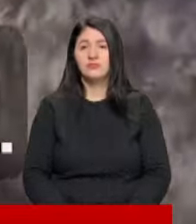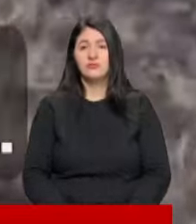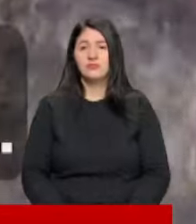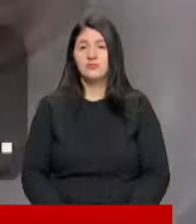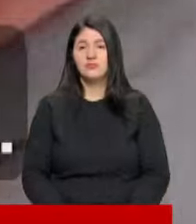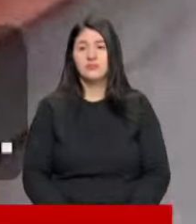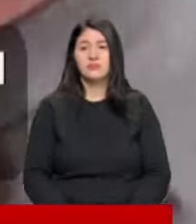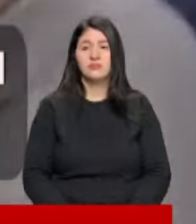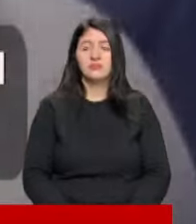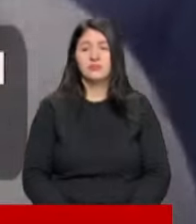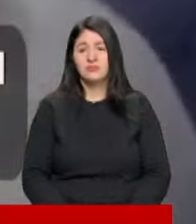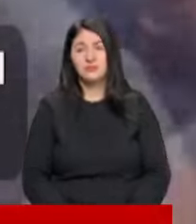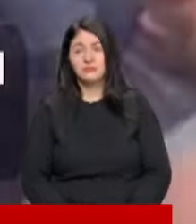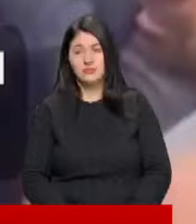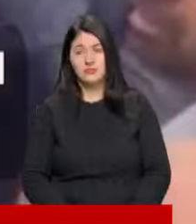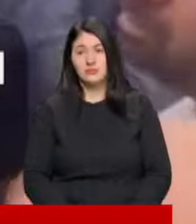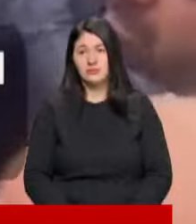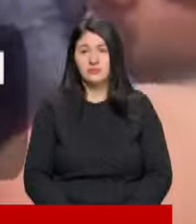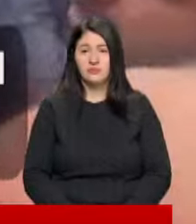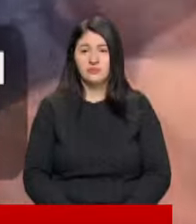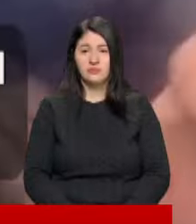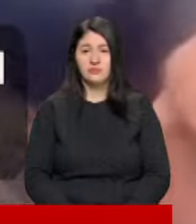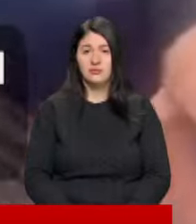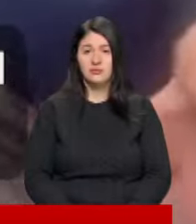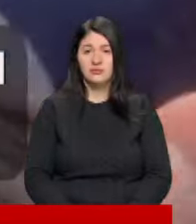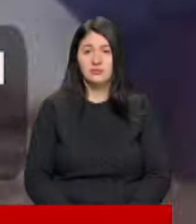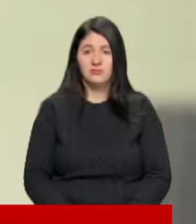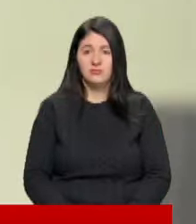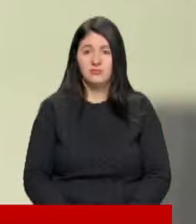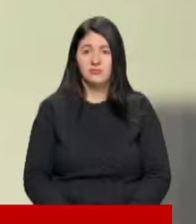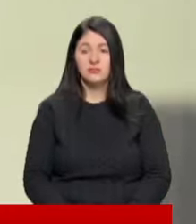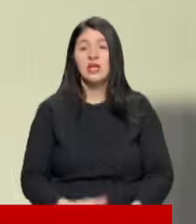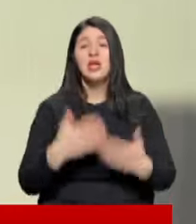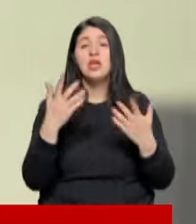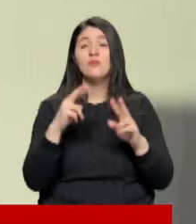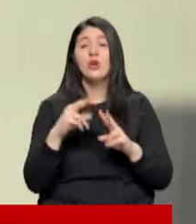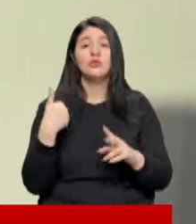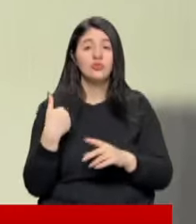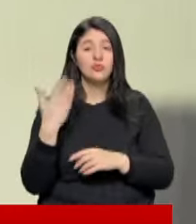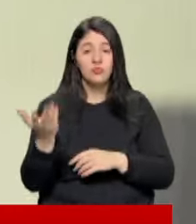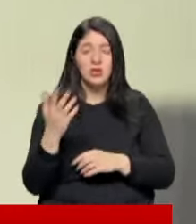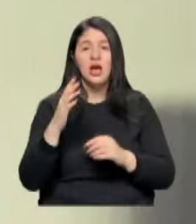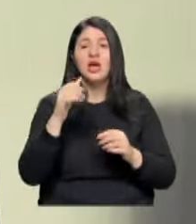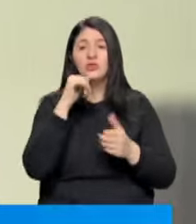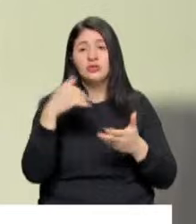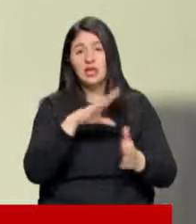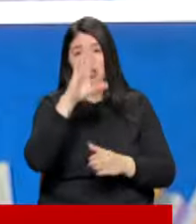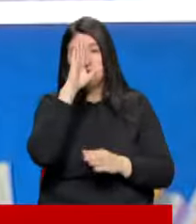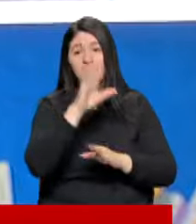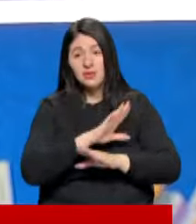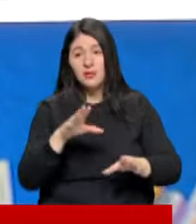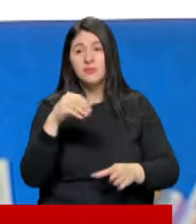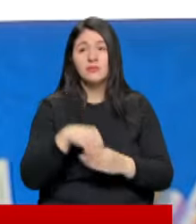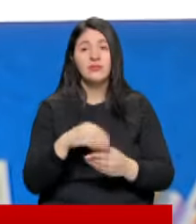zor yaptınız. Ben aklımı helal etmiyorum. 3 yılda yapamadı. Hak sahibiyim ben. Ey Murat Kurum, Kanal İstanbul'a devam mı tamam mı?